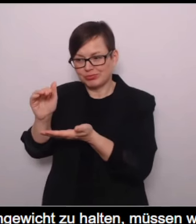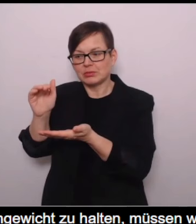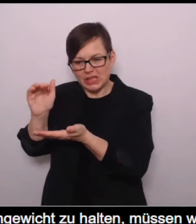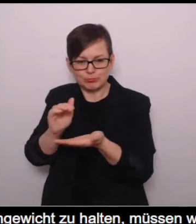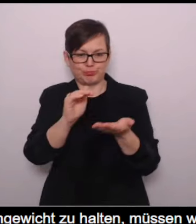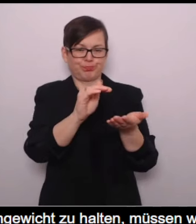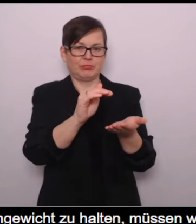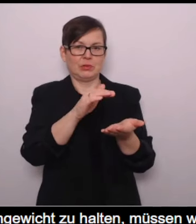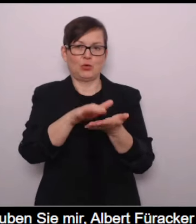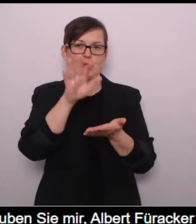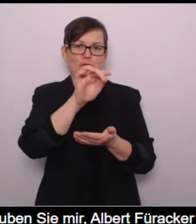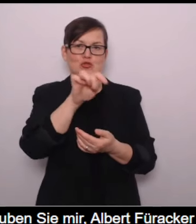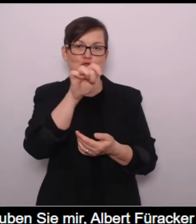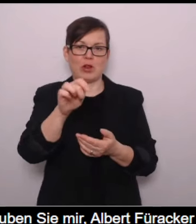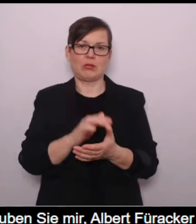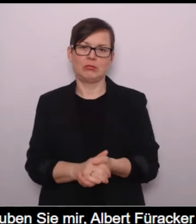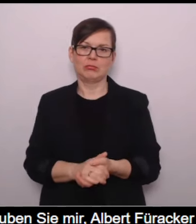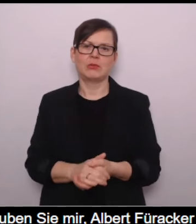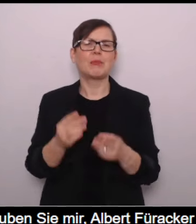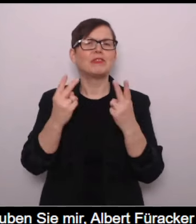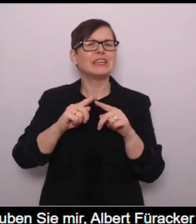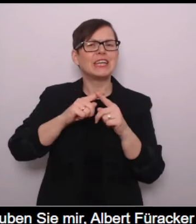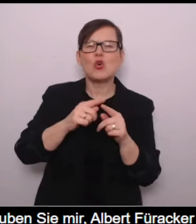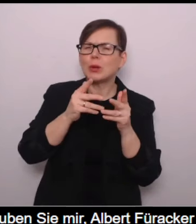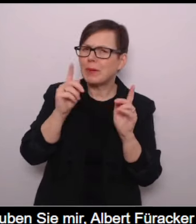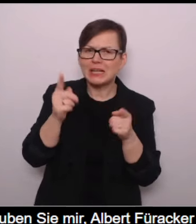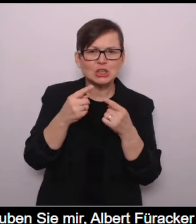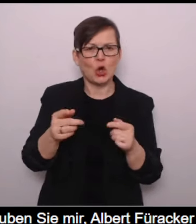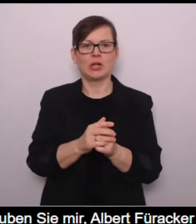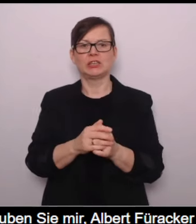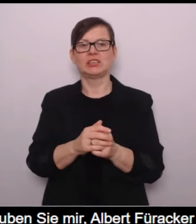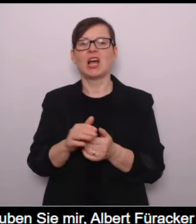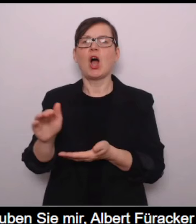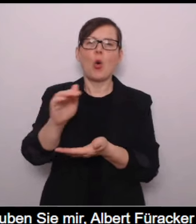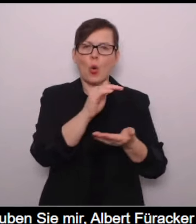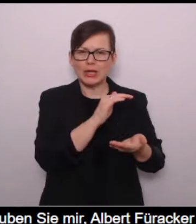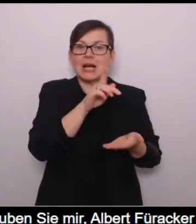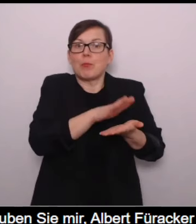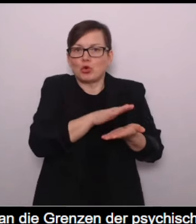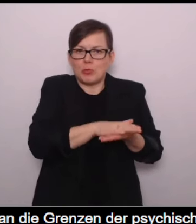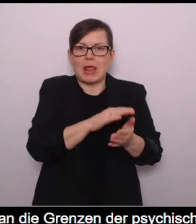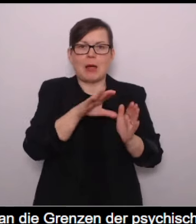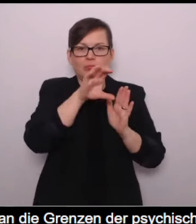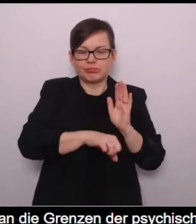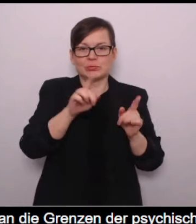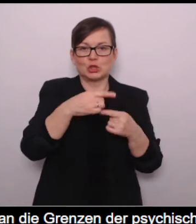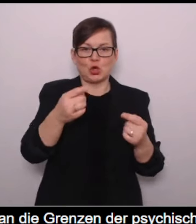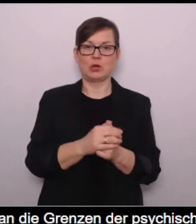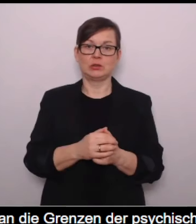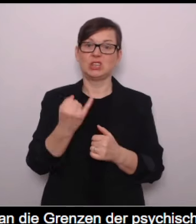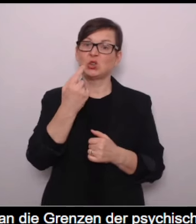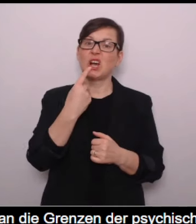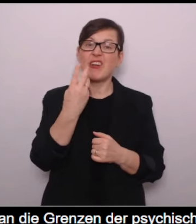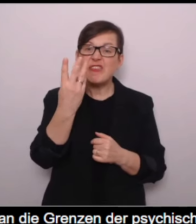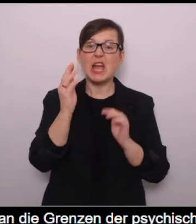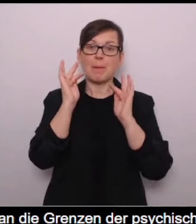Erhöhung der globalen Minderausgabe das dann wieder reinbekommen. Und das war, glaube ich, das, was auch ganz entscheidend ist. Die Parameter, keine Schulden, der Notgroschen, die Rücklage